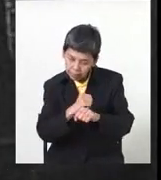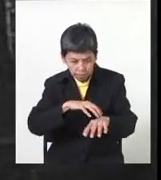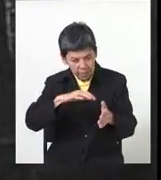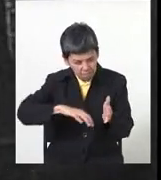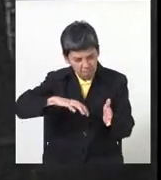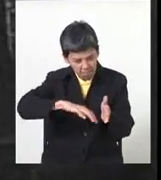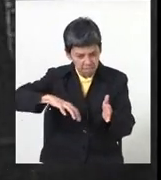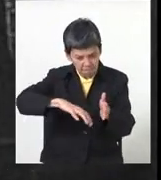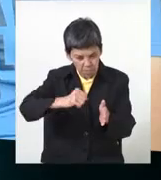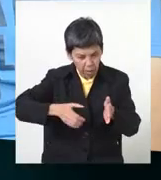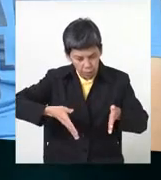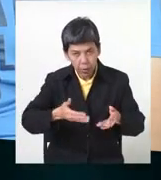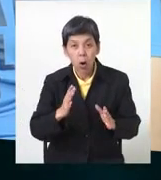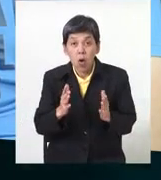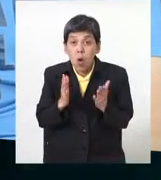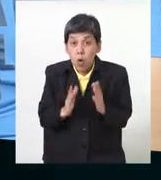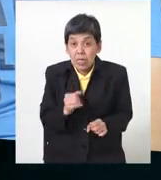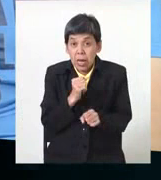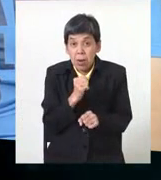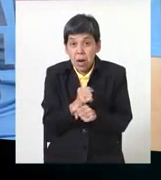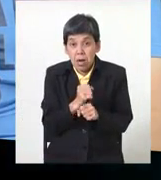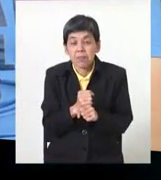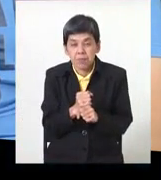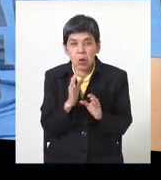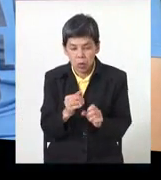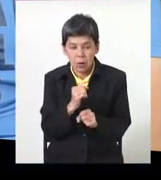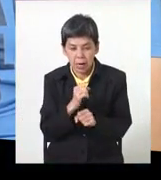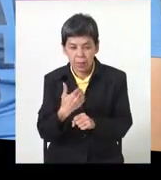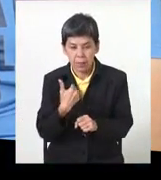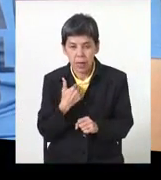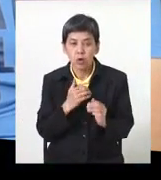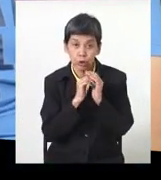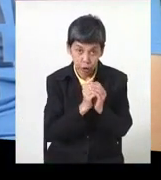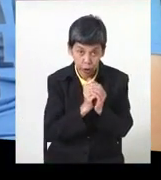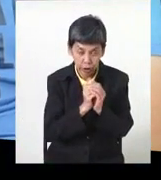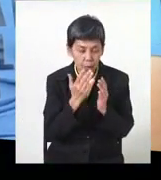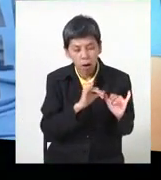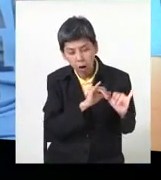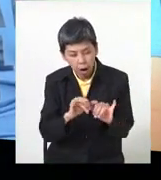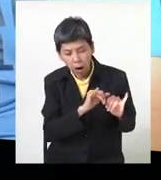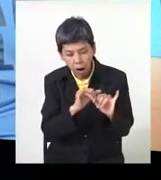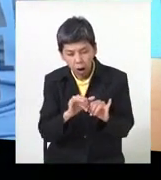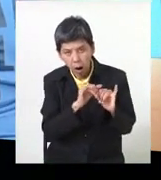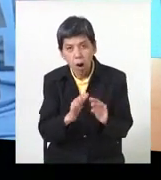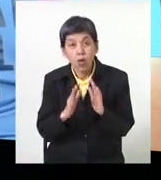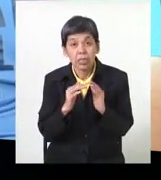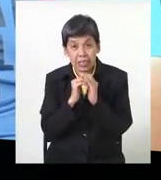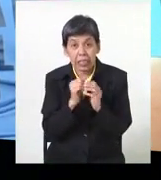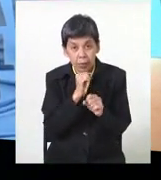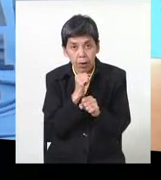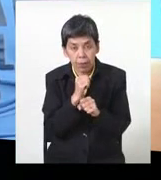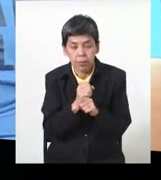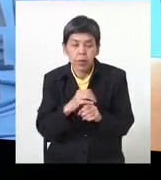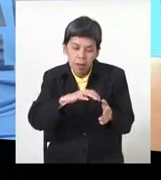แบบแล้วก็ดำเนินการขุดก็ใช้แรงงานของคนอืซึ่งเป็นชาวจีนอพยพสมัยก่อนจ้าง